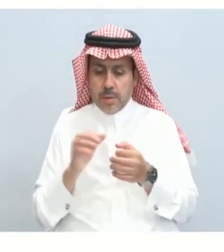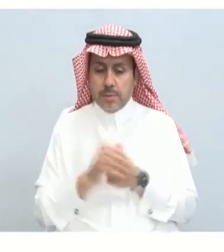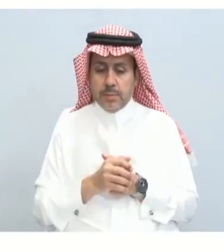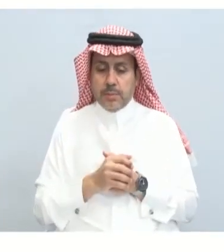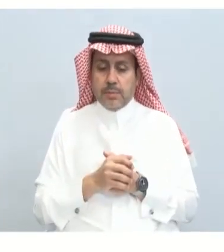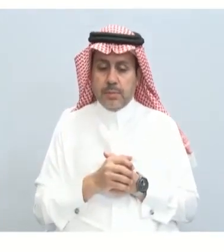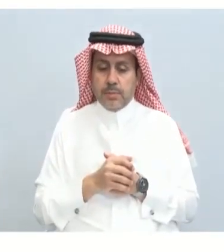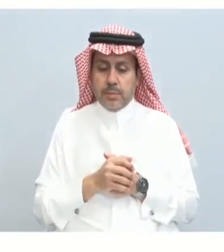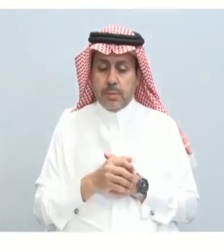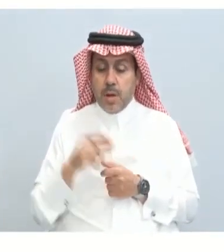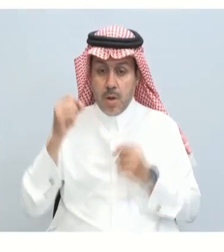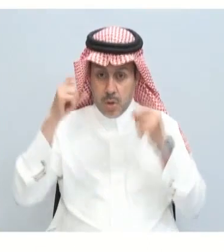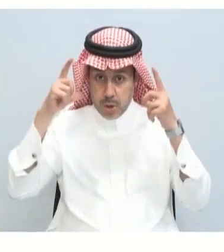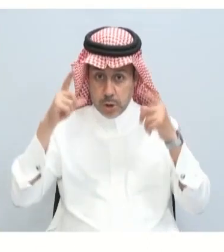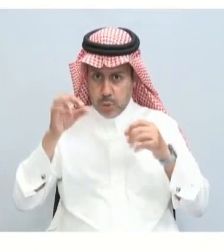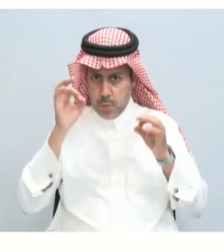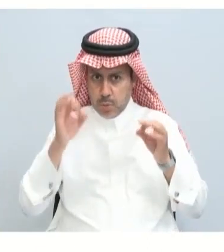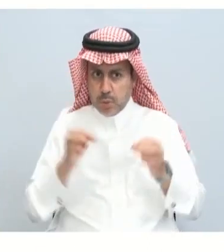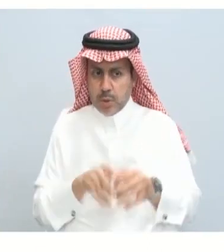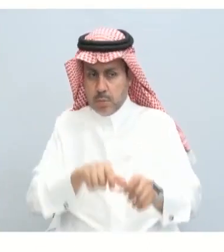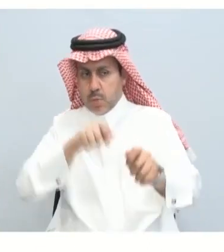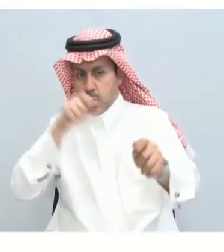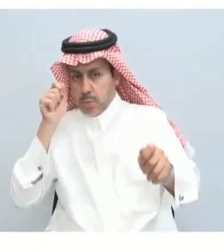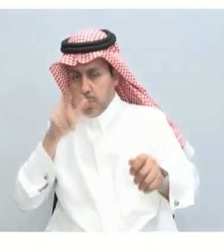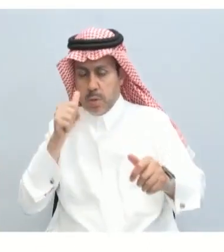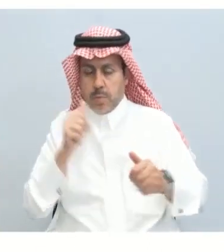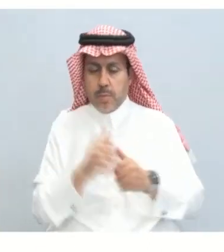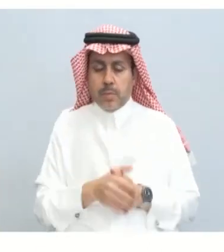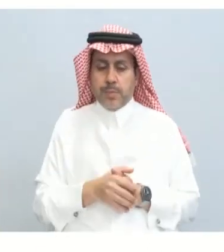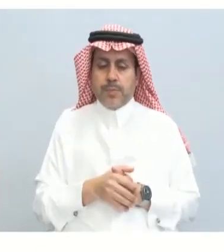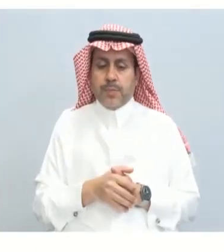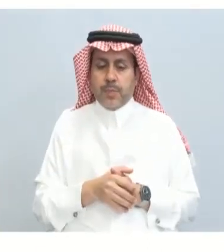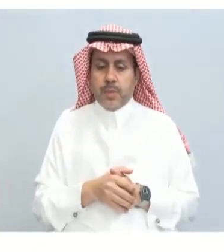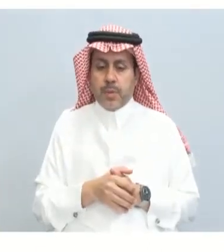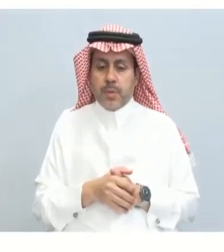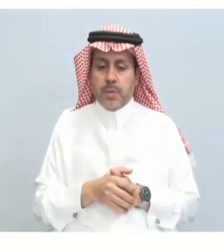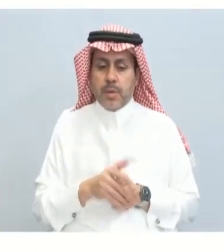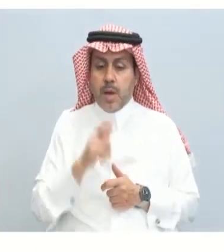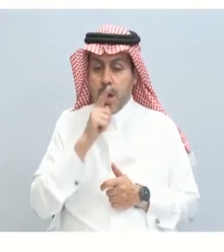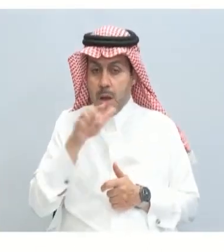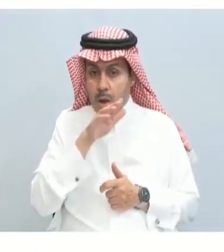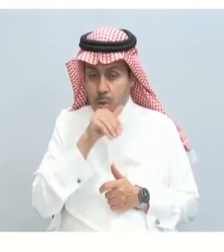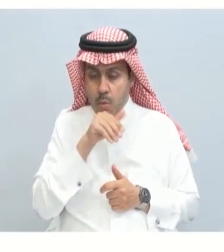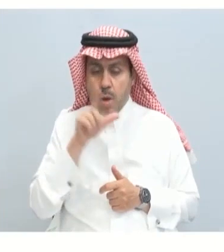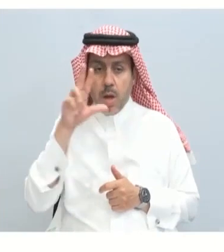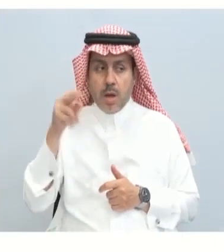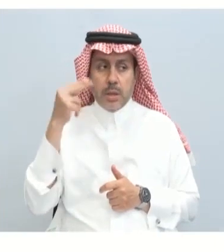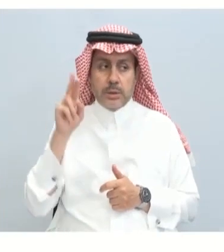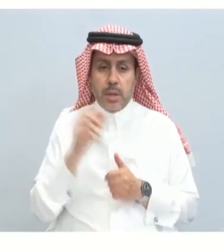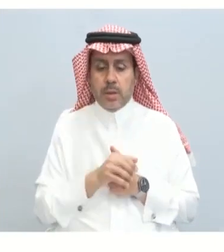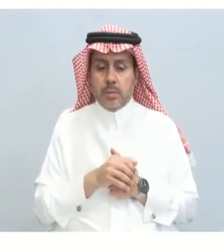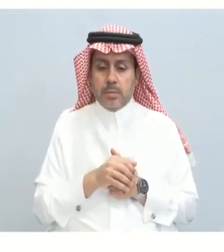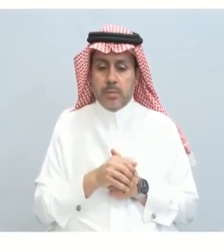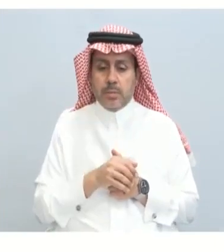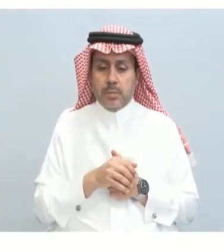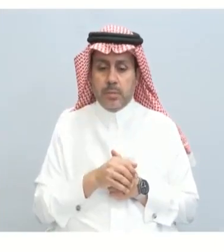شبه الراي الجيد بالرمح الرايه جيد بالرمح بجامع الطعن قال ابو العتاهيه واذا العنايه لاحظتك عيونها